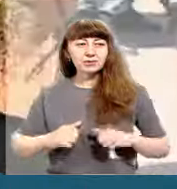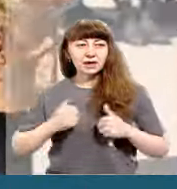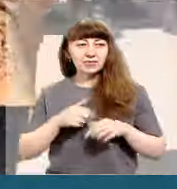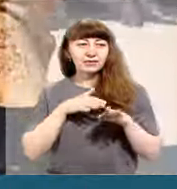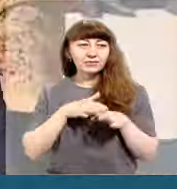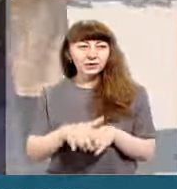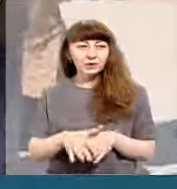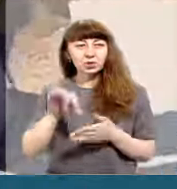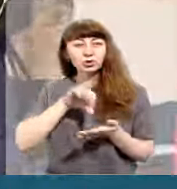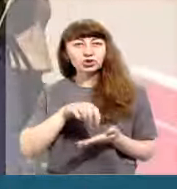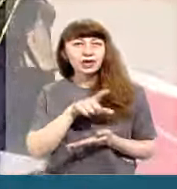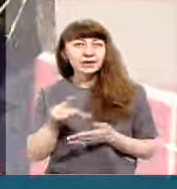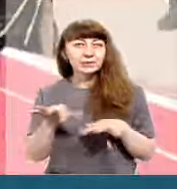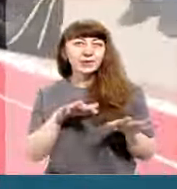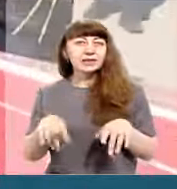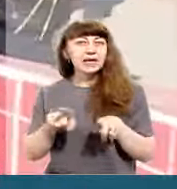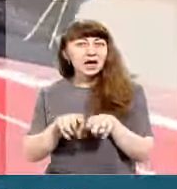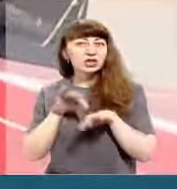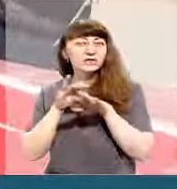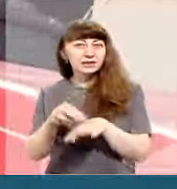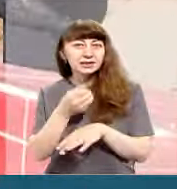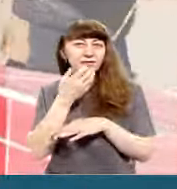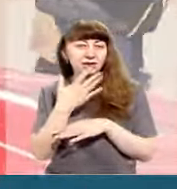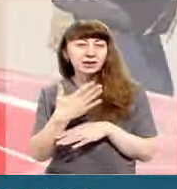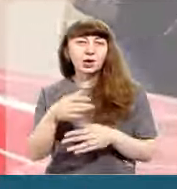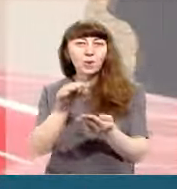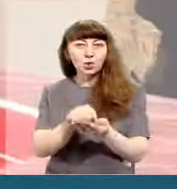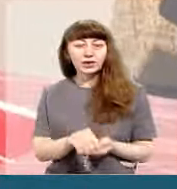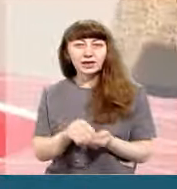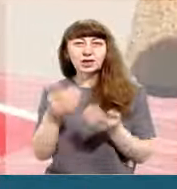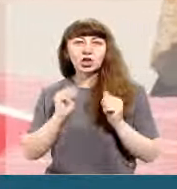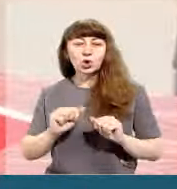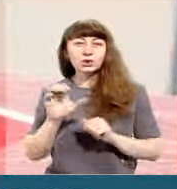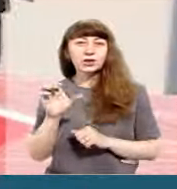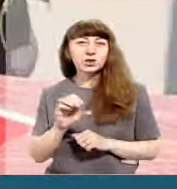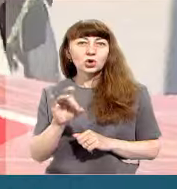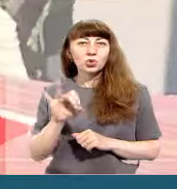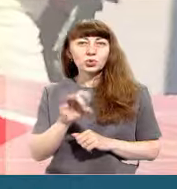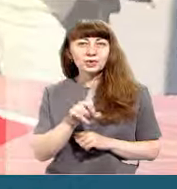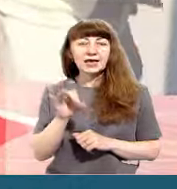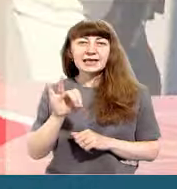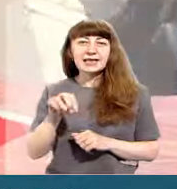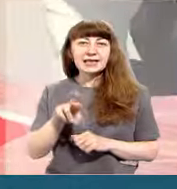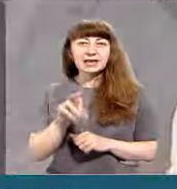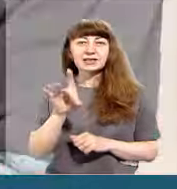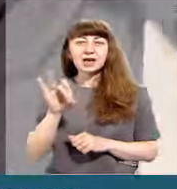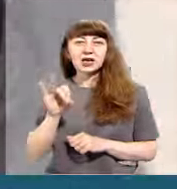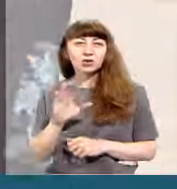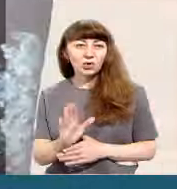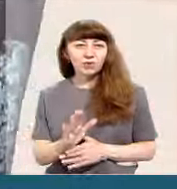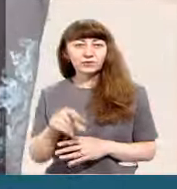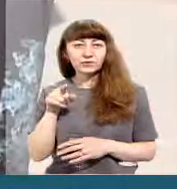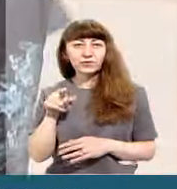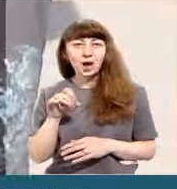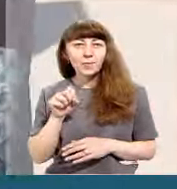выполнить. Участники мероприятия также возложили цветы к могиле героя Советского Союза Ильи Сьянова. В апреле 1945